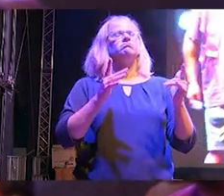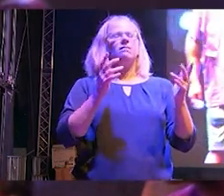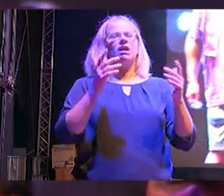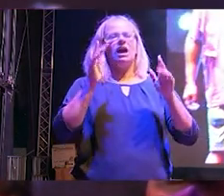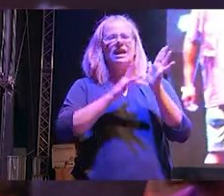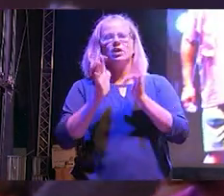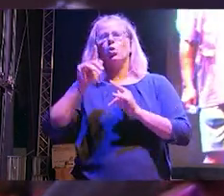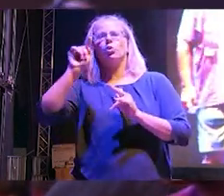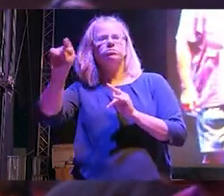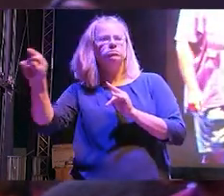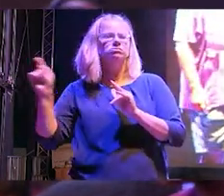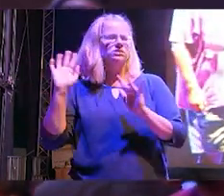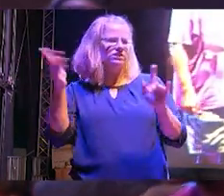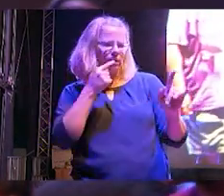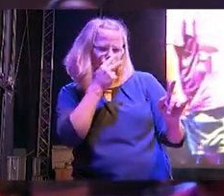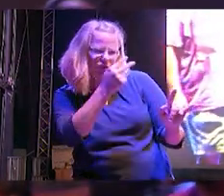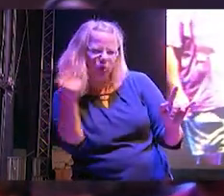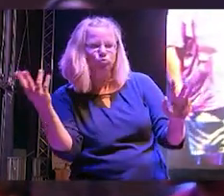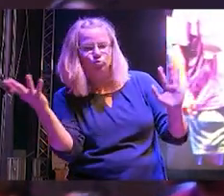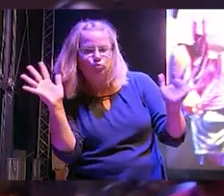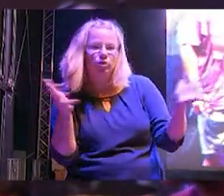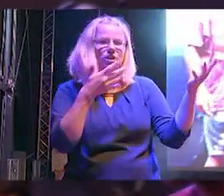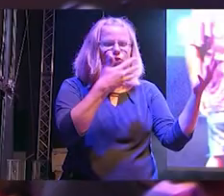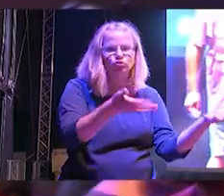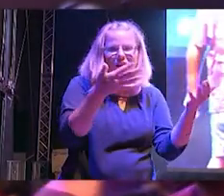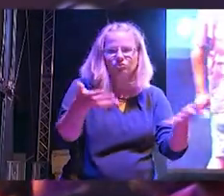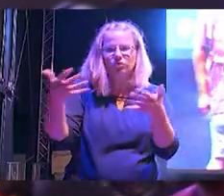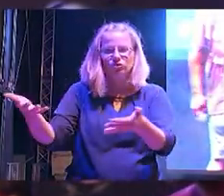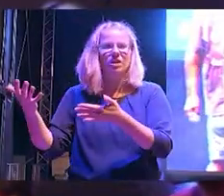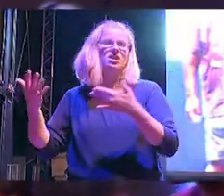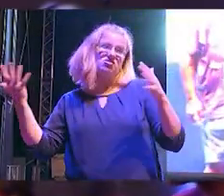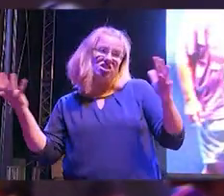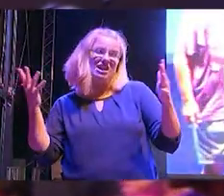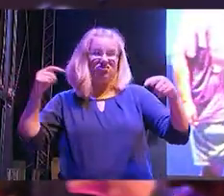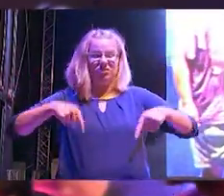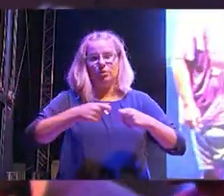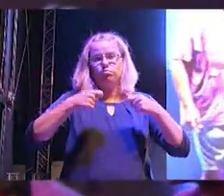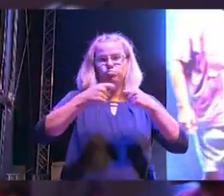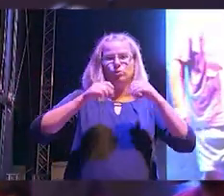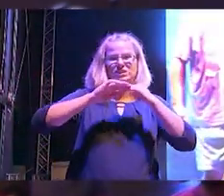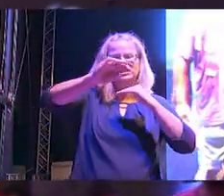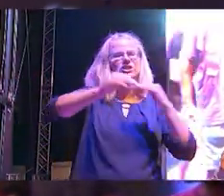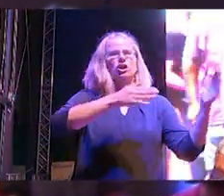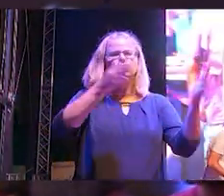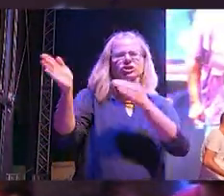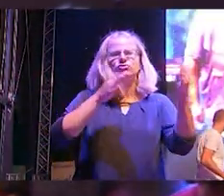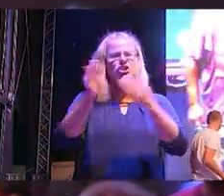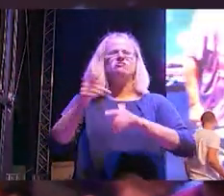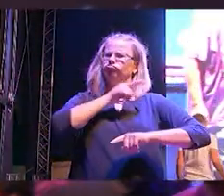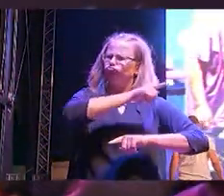genug erscheinen, um die Schuld für alles Mögliche, was derzeit in unserem Bundesland schiefgeht, aufgebürdet zu bekommen.